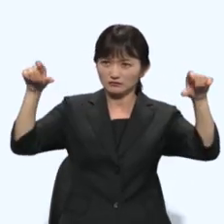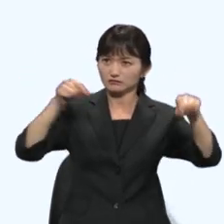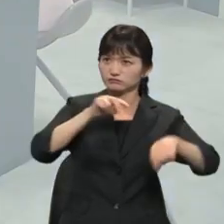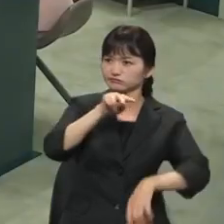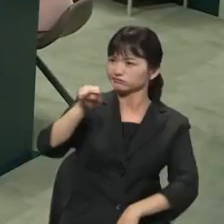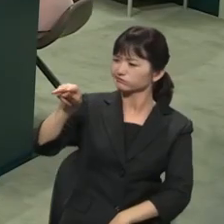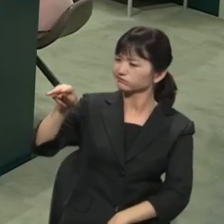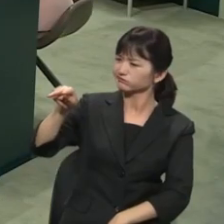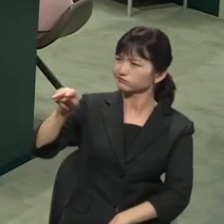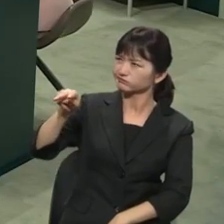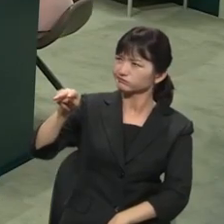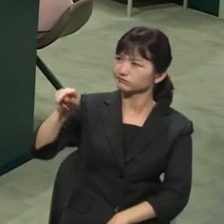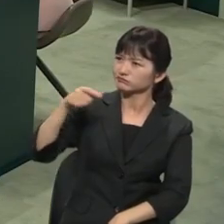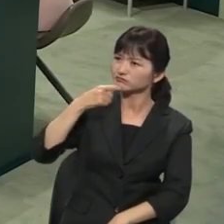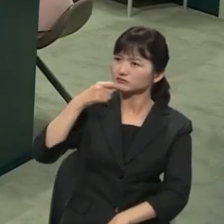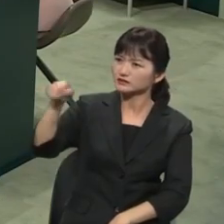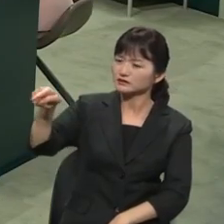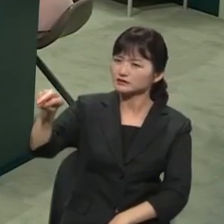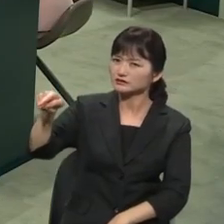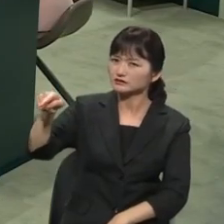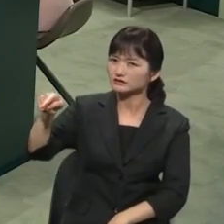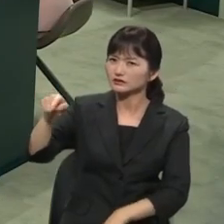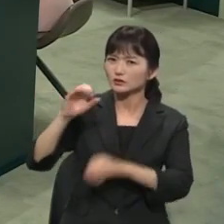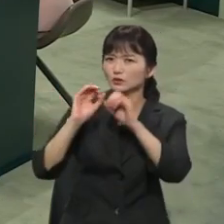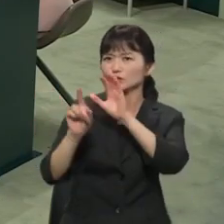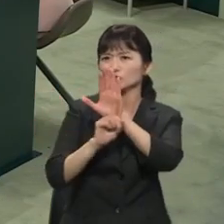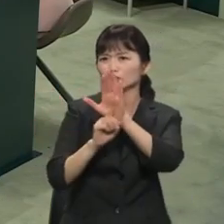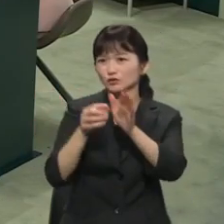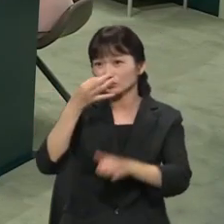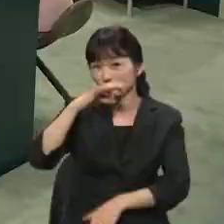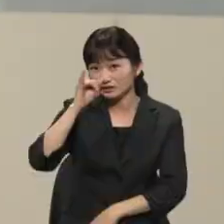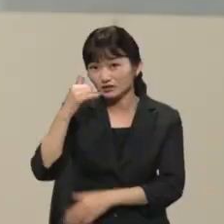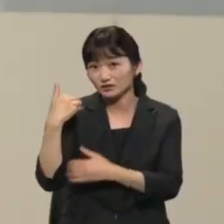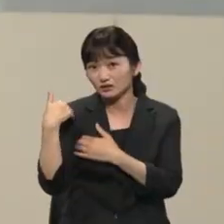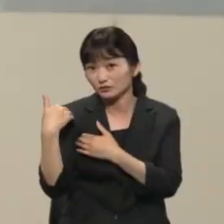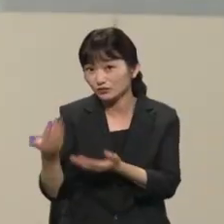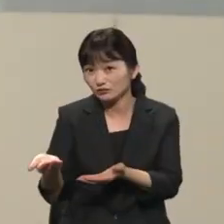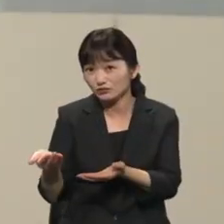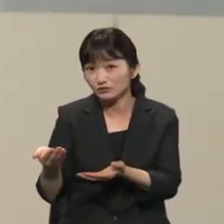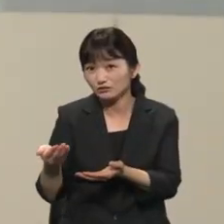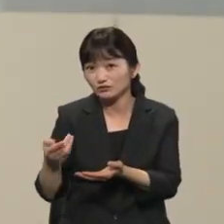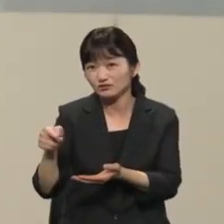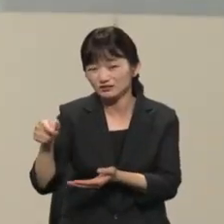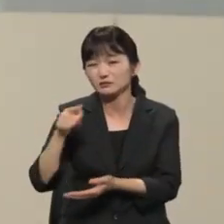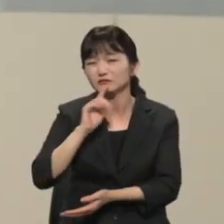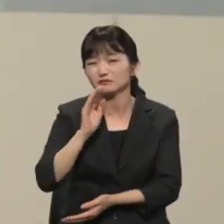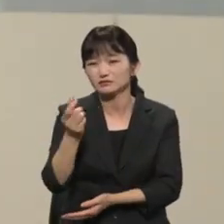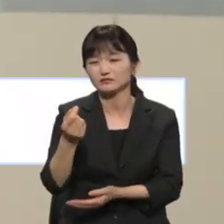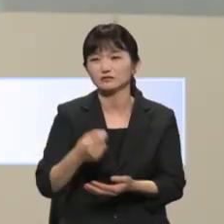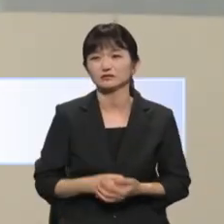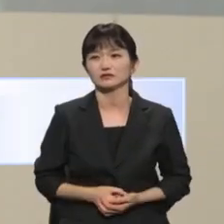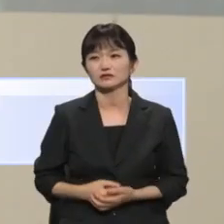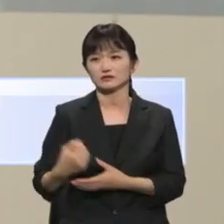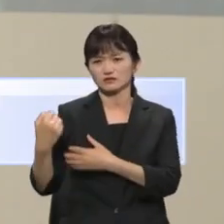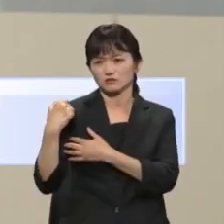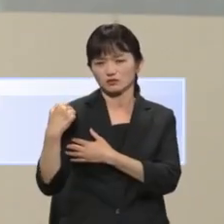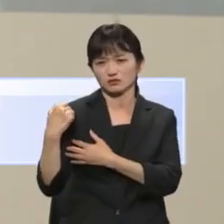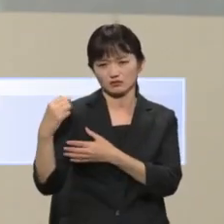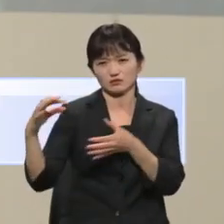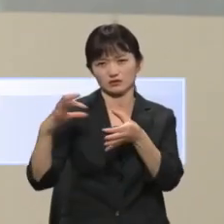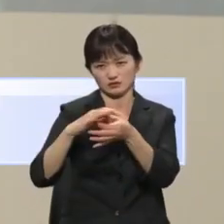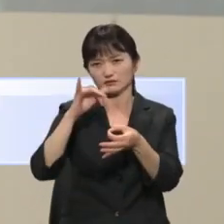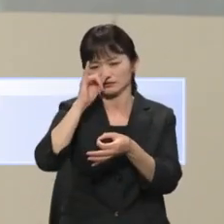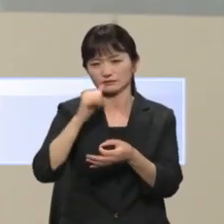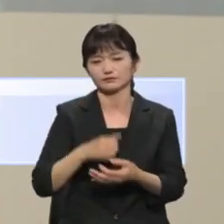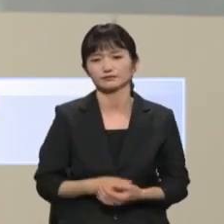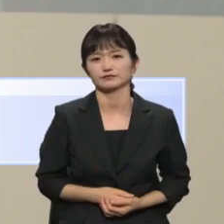홍보 효과가 있으니까 내비 두는 겁니까 그런게 좀 크다고 봅니다 게다가 이제 기득권도 크게 작용하는 것 같아요 기득권